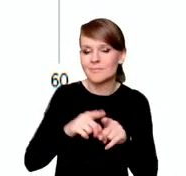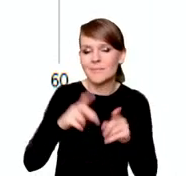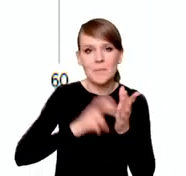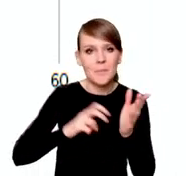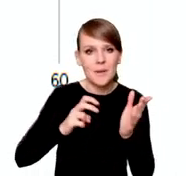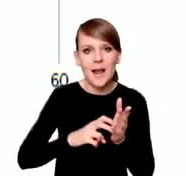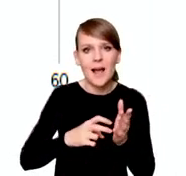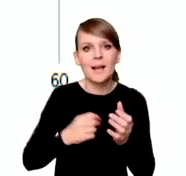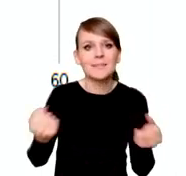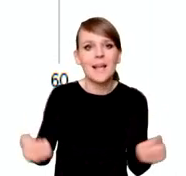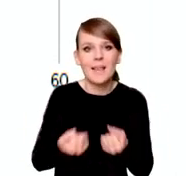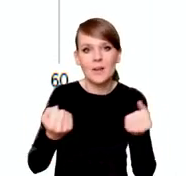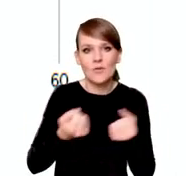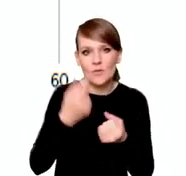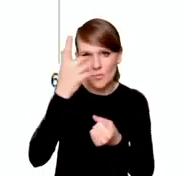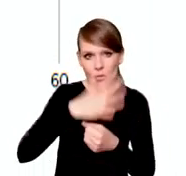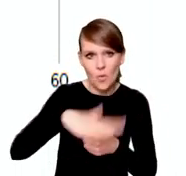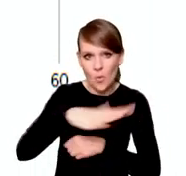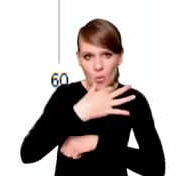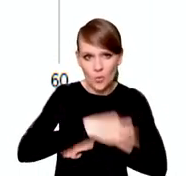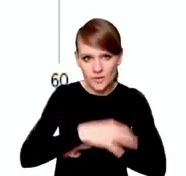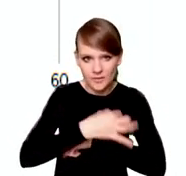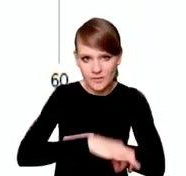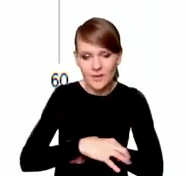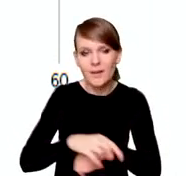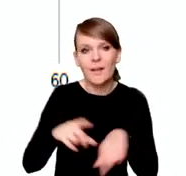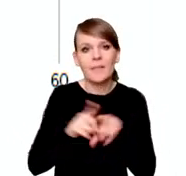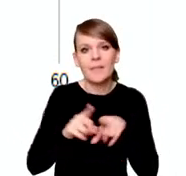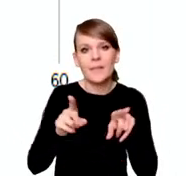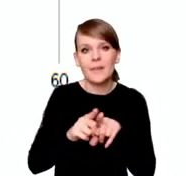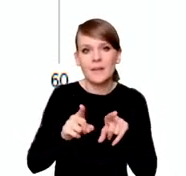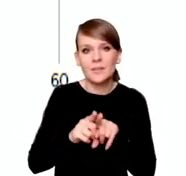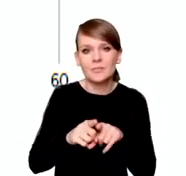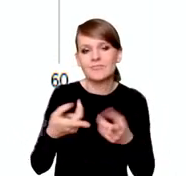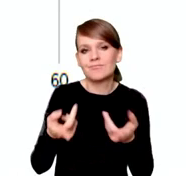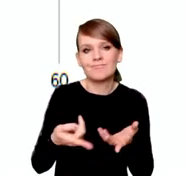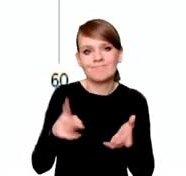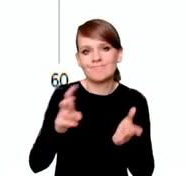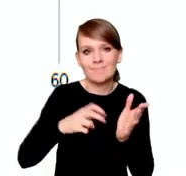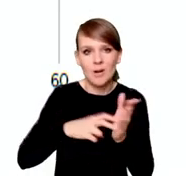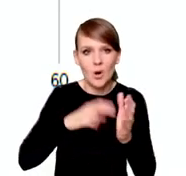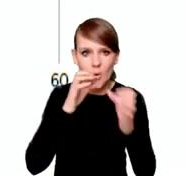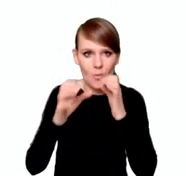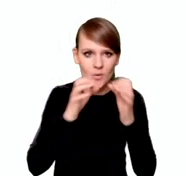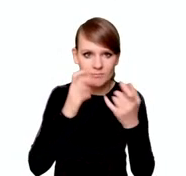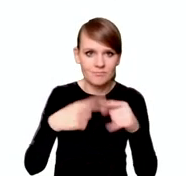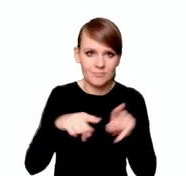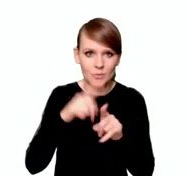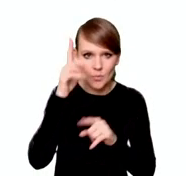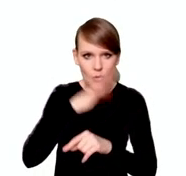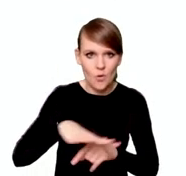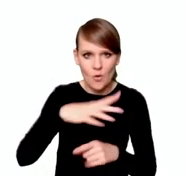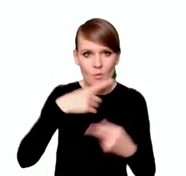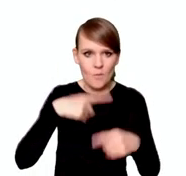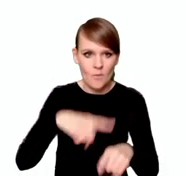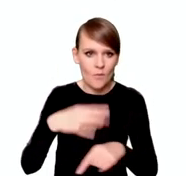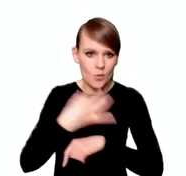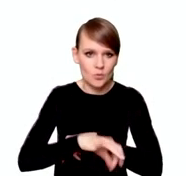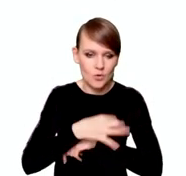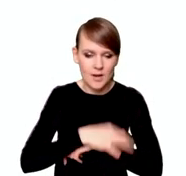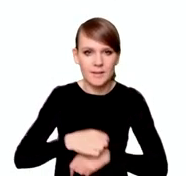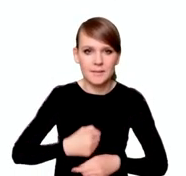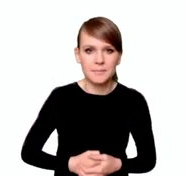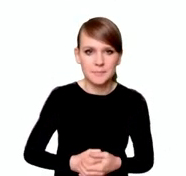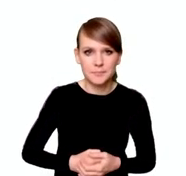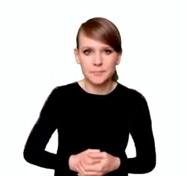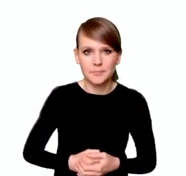społeczności uniwersyteckiej, no i też niewystarczająca komunikacja wdrażania społecznej odpowiedzialności uczelni. Proszę